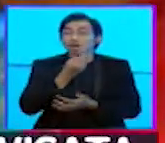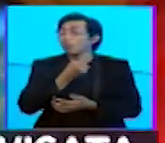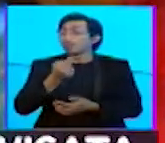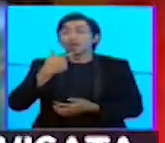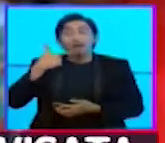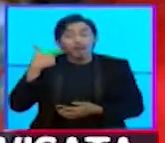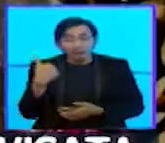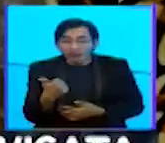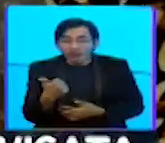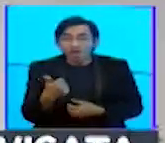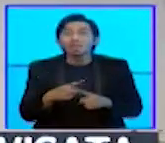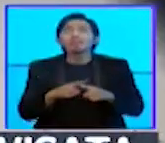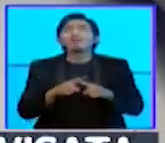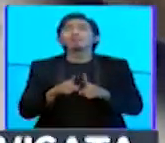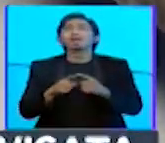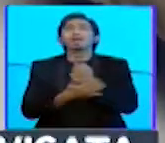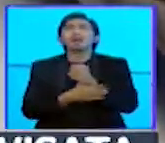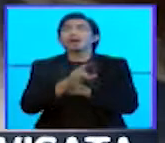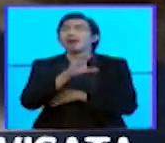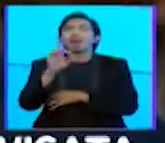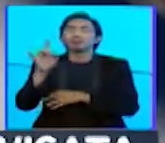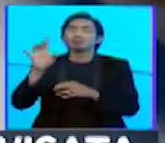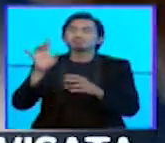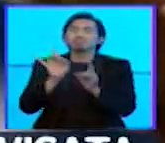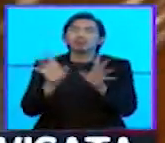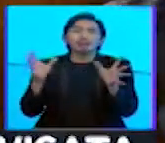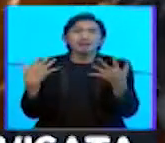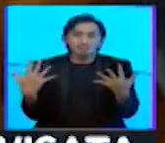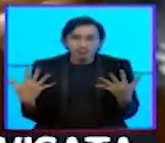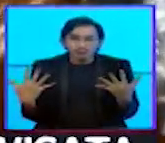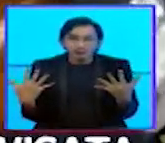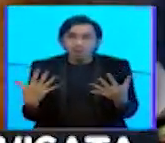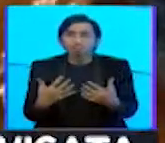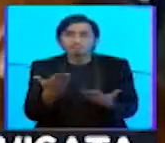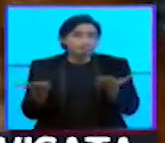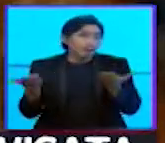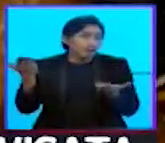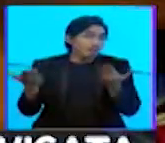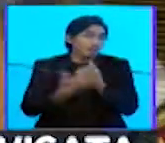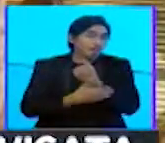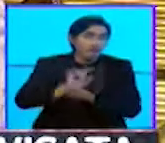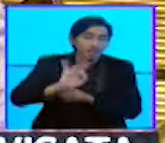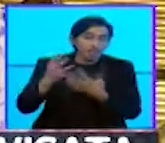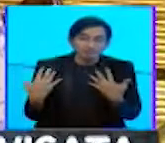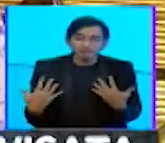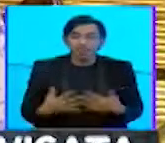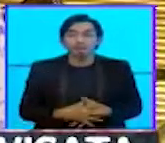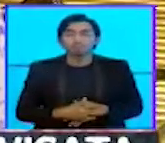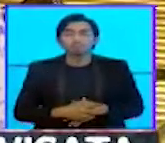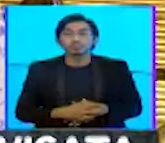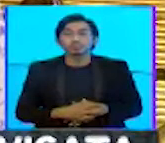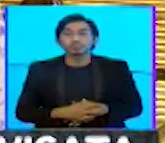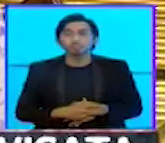tertinggal jauh dengan negara-negara lain, exposure-nya atau bagaimana? Menurut Bang Sandi, seperti apa sih? Nah, ini yang kita lagi